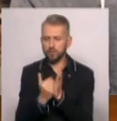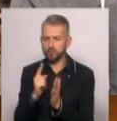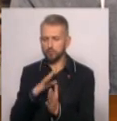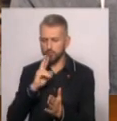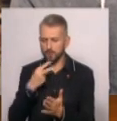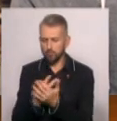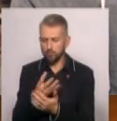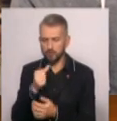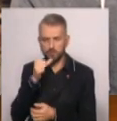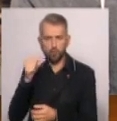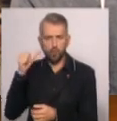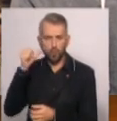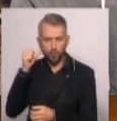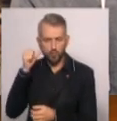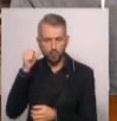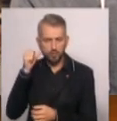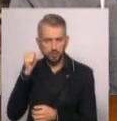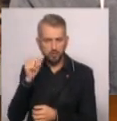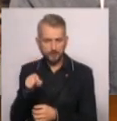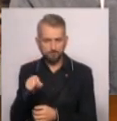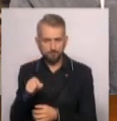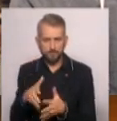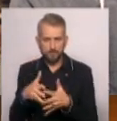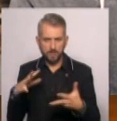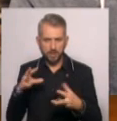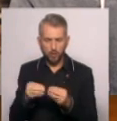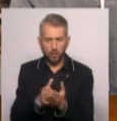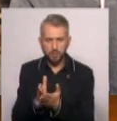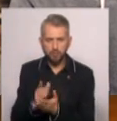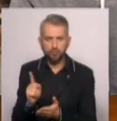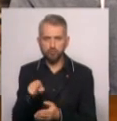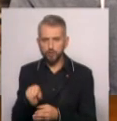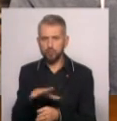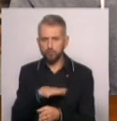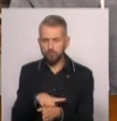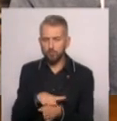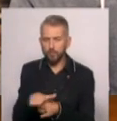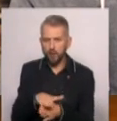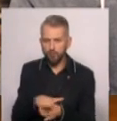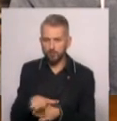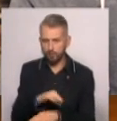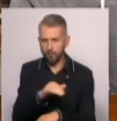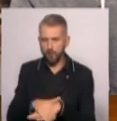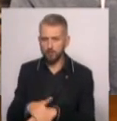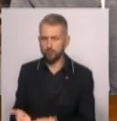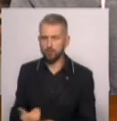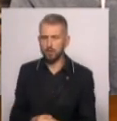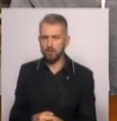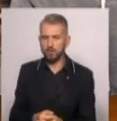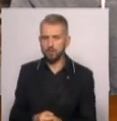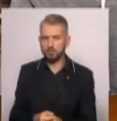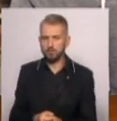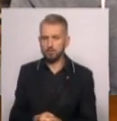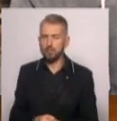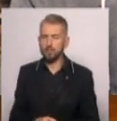передбачені ще минулого року у цій великій концепції, були дійсно впроваджені по факту, впроваджені в реальності і доведені